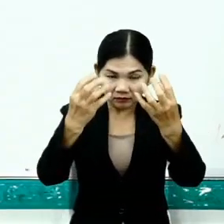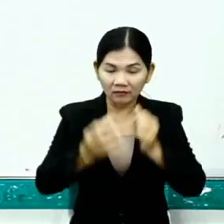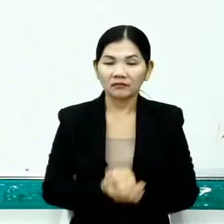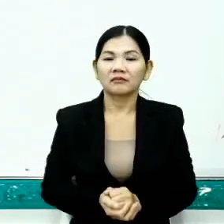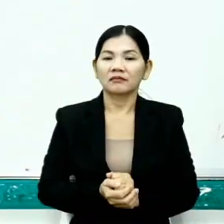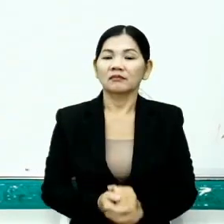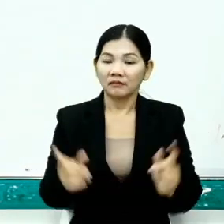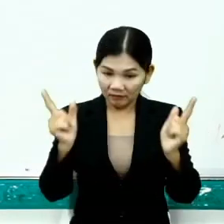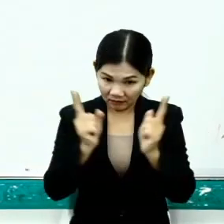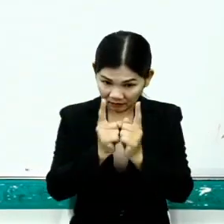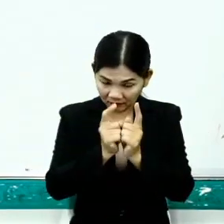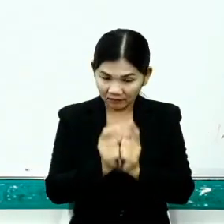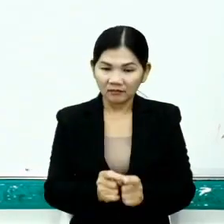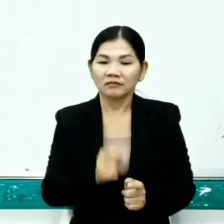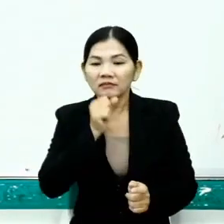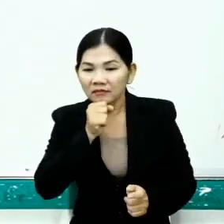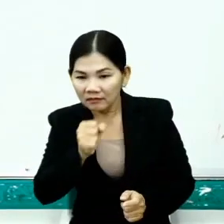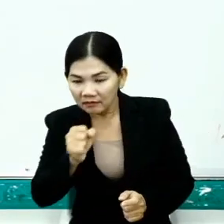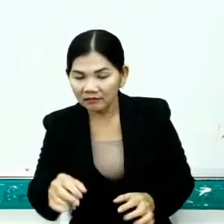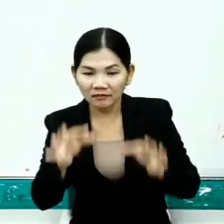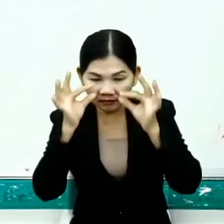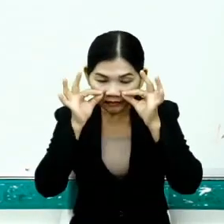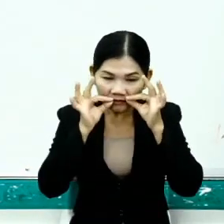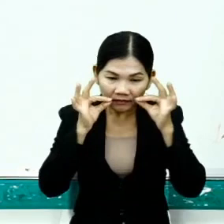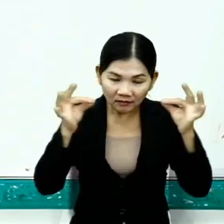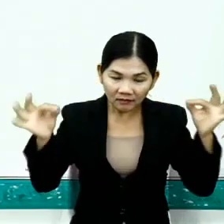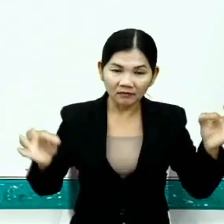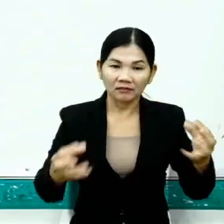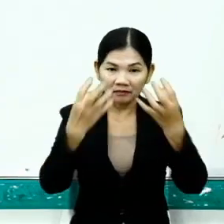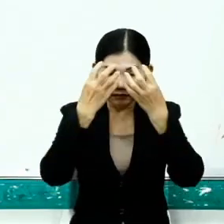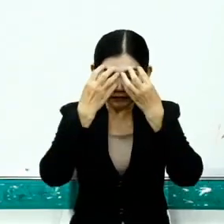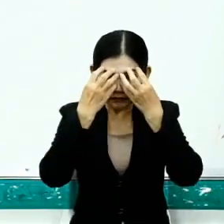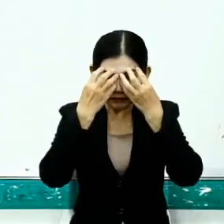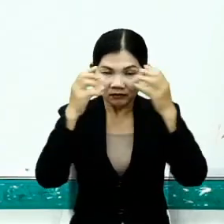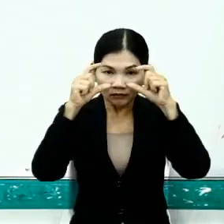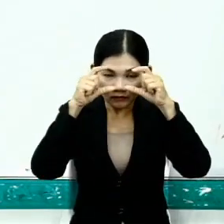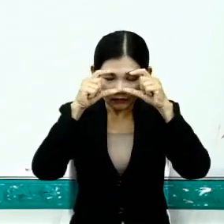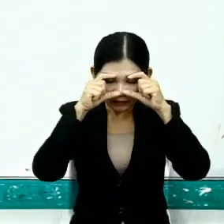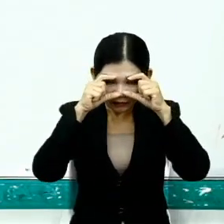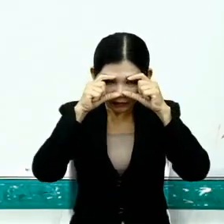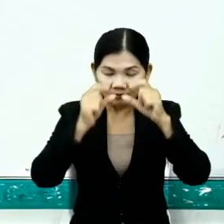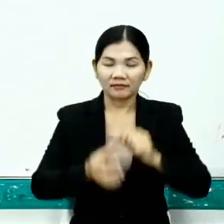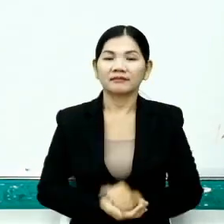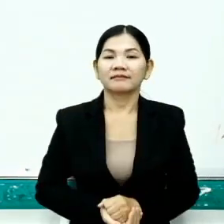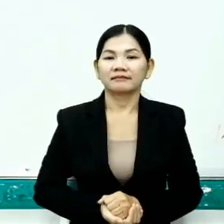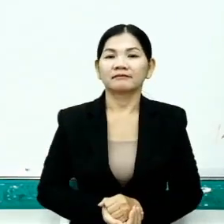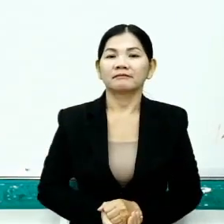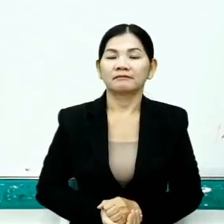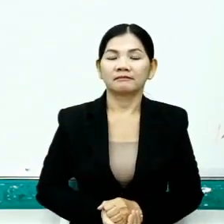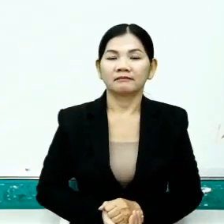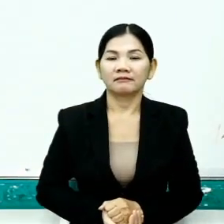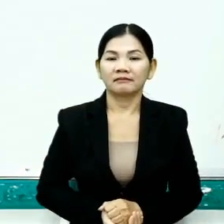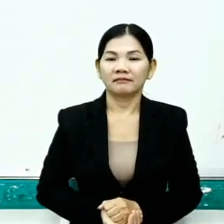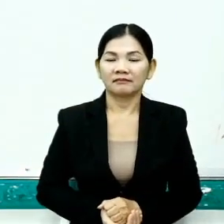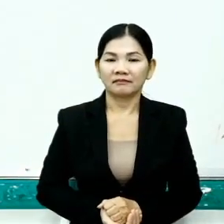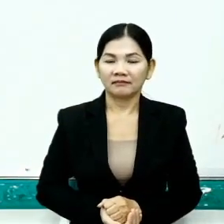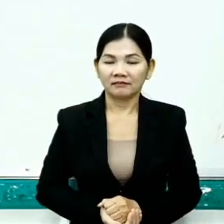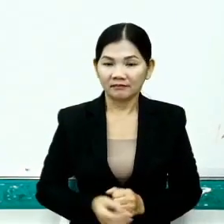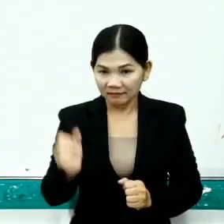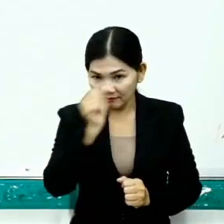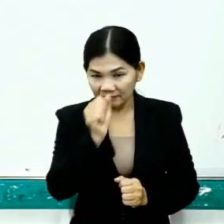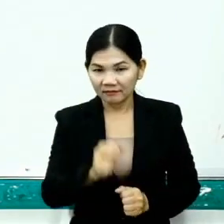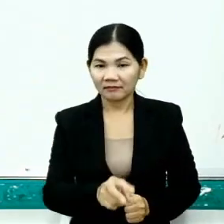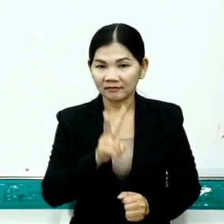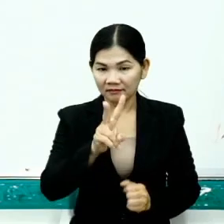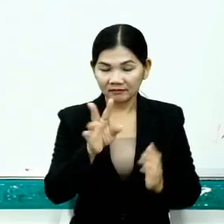thầm tôi chuông gì mà bẹ văn ta thầm thầm trải lời dân chiến